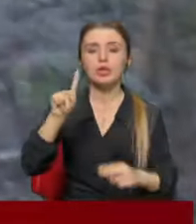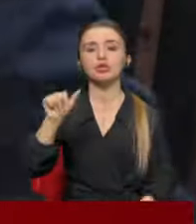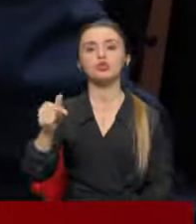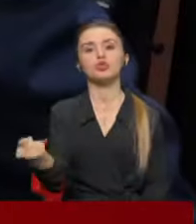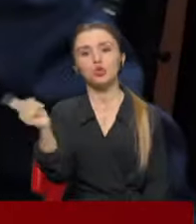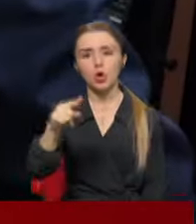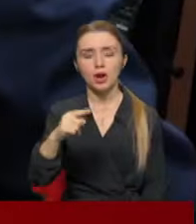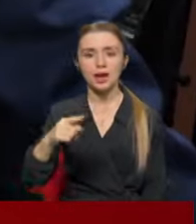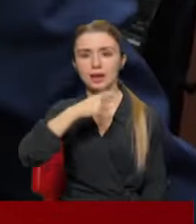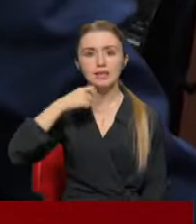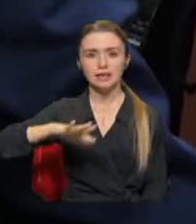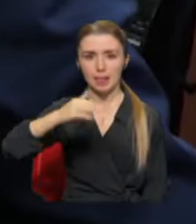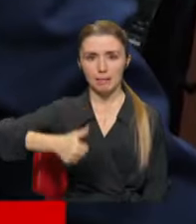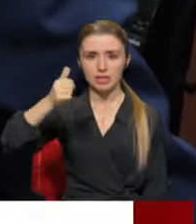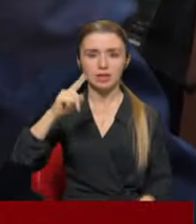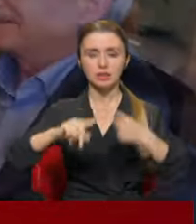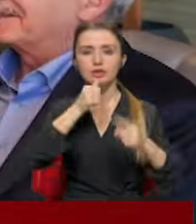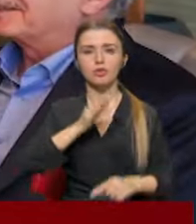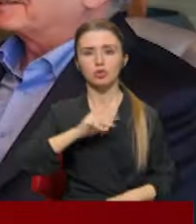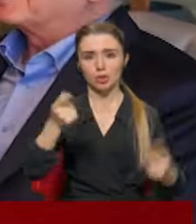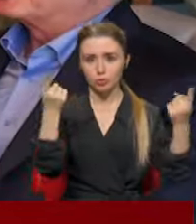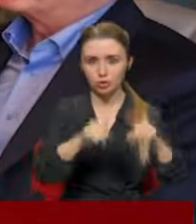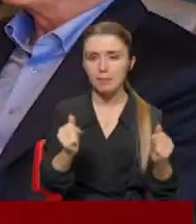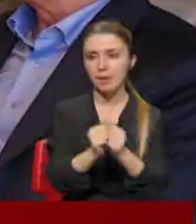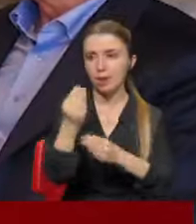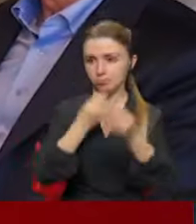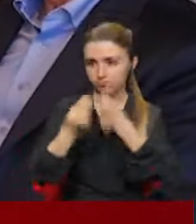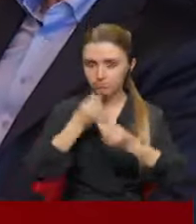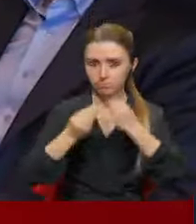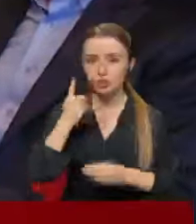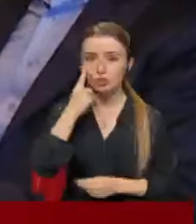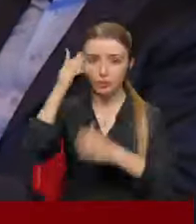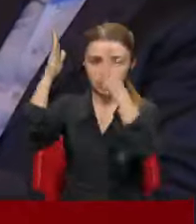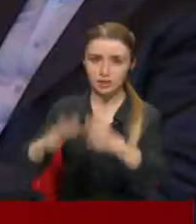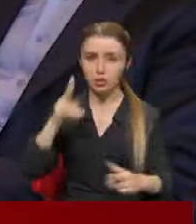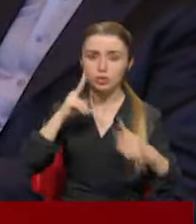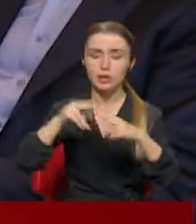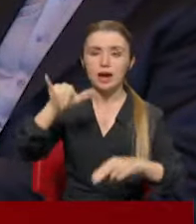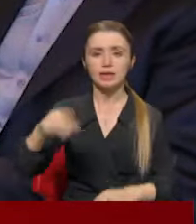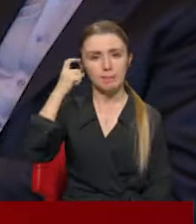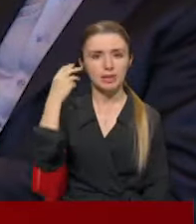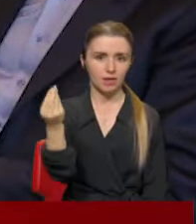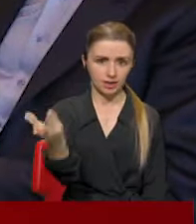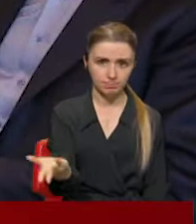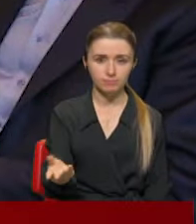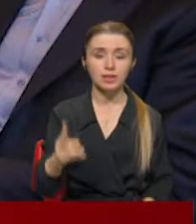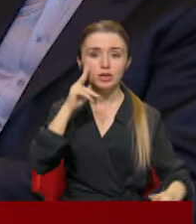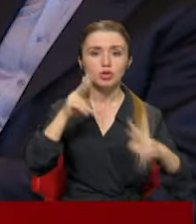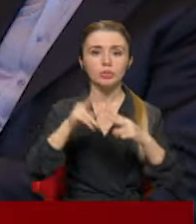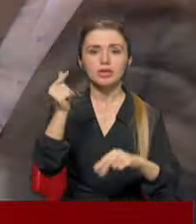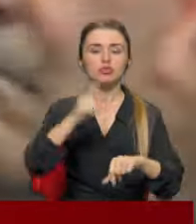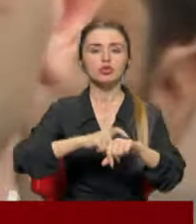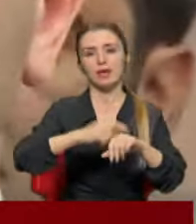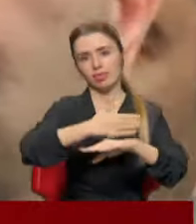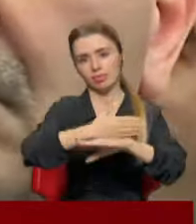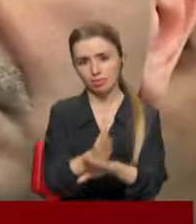sonra da eski Genel Başkan Kılıçdaroğlu ile buluştu. Birlikte yemek yediler. Erdoğan'la görüşmesi hakkında bilgi verdi Özel. Görüşme 2,5 saat